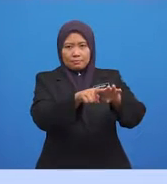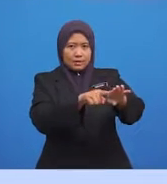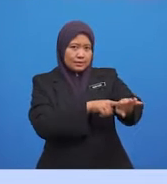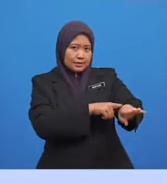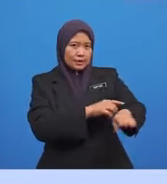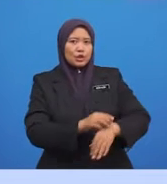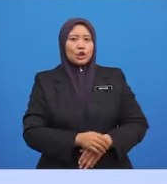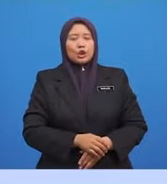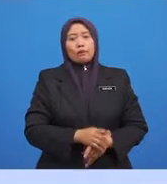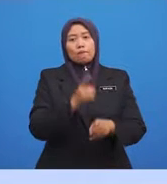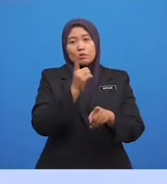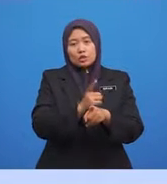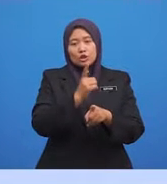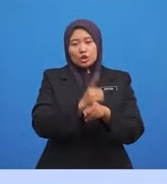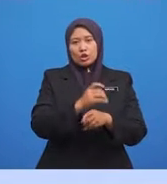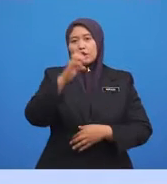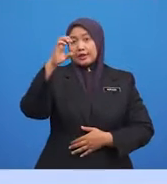Betul, gerabak E.